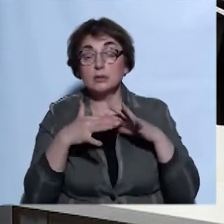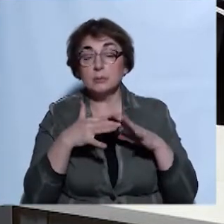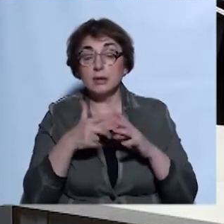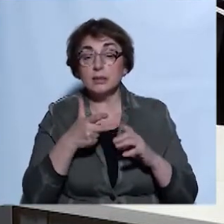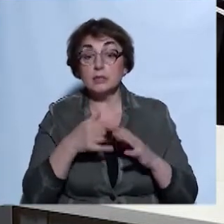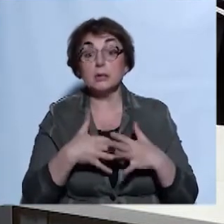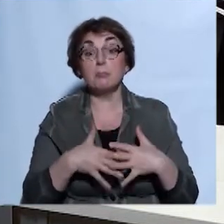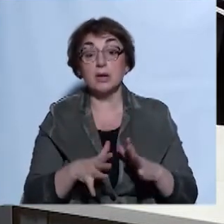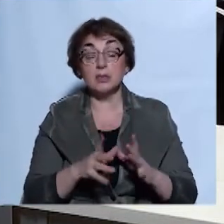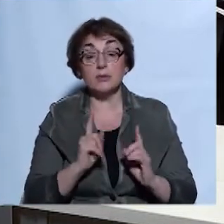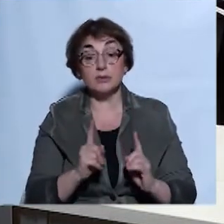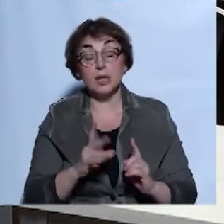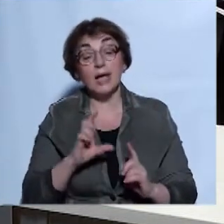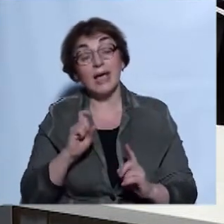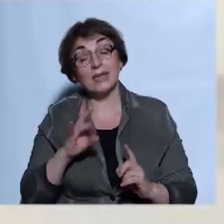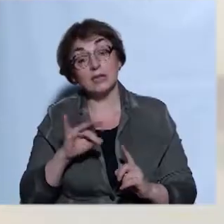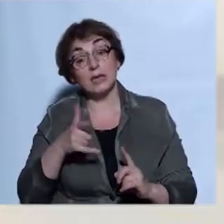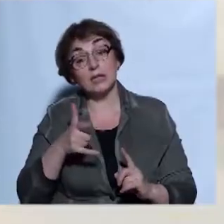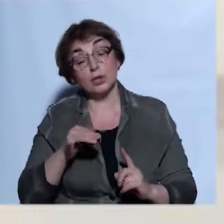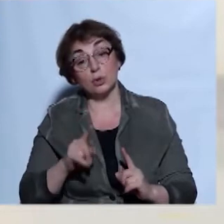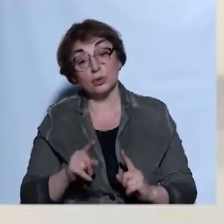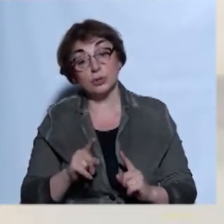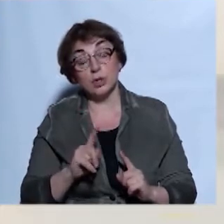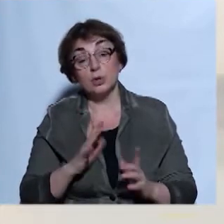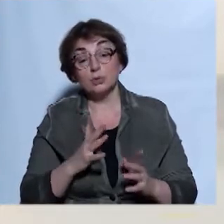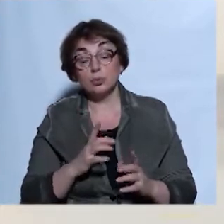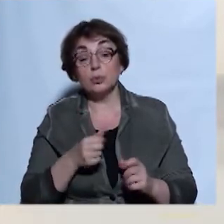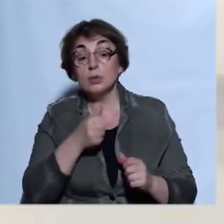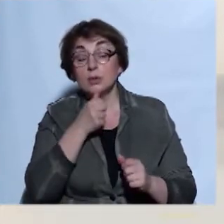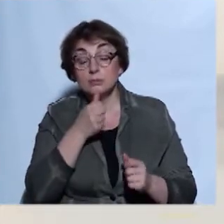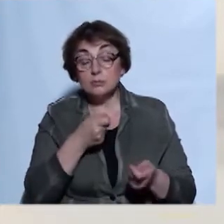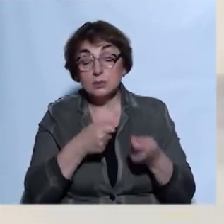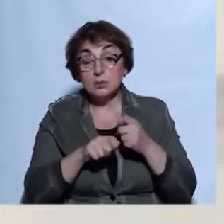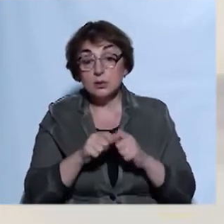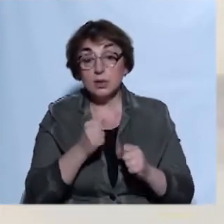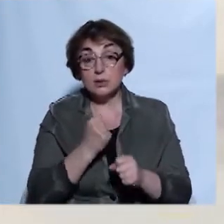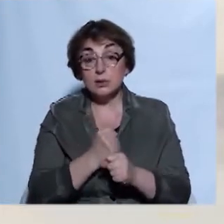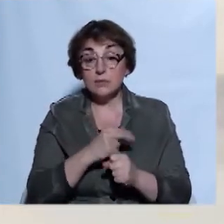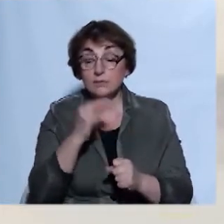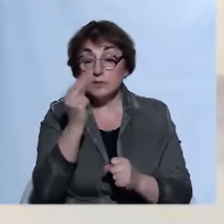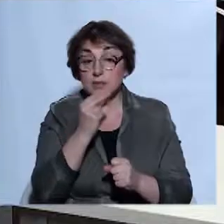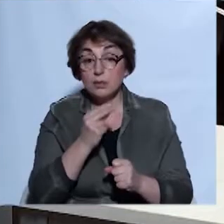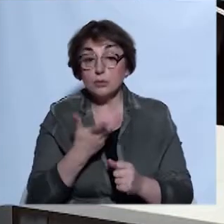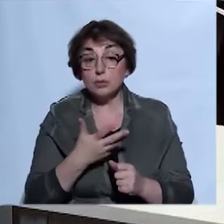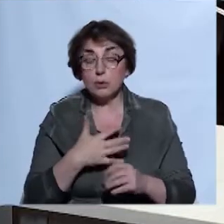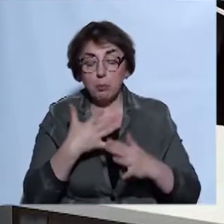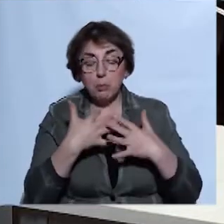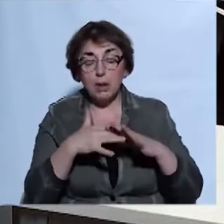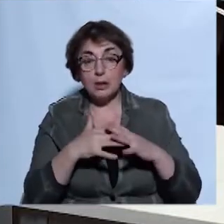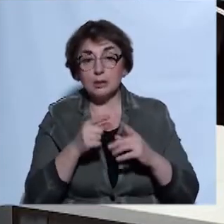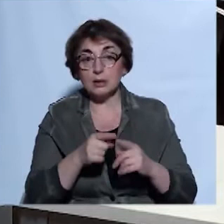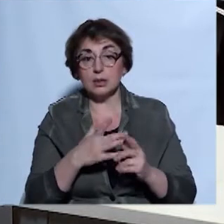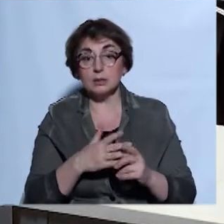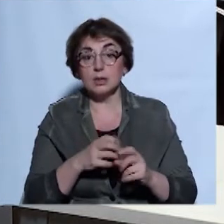გაცილებით მეტია, ვიდრე ეთილენ გლიკოლის. Და თუ ლაბორატორიაში მოგინდებათ იმის შესწავლა, თუ რამდენად ბლანტია ესა თუ ის სითხე,